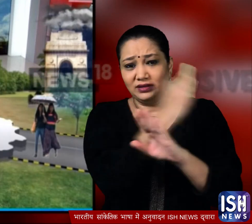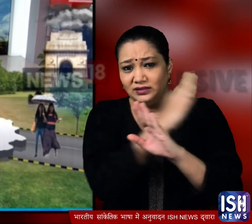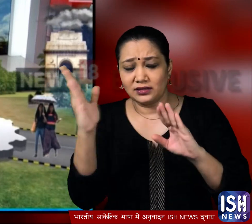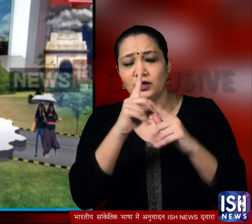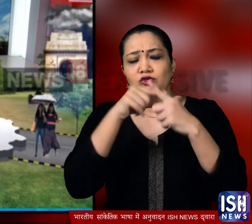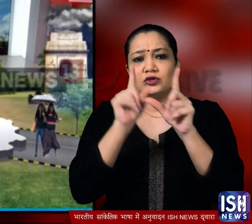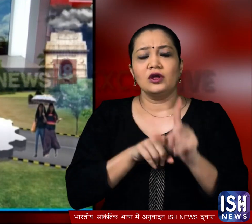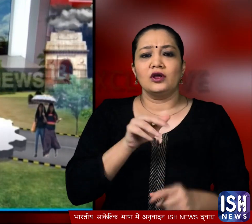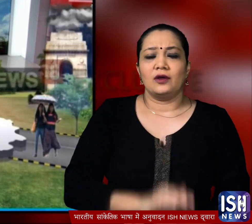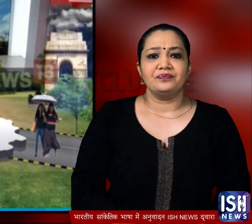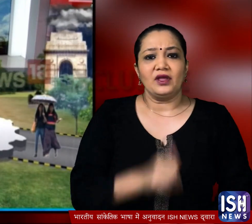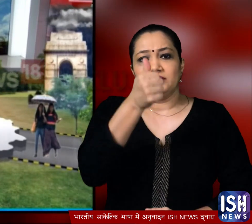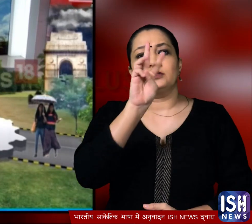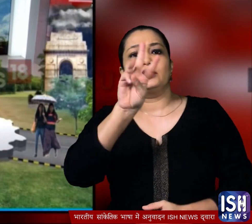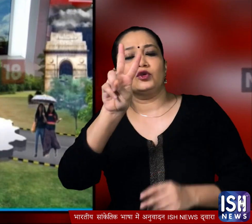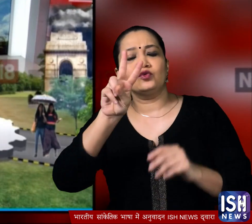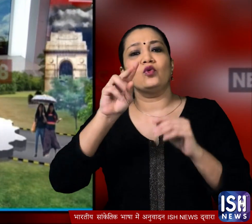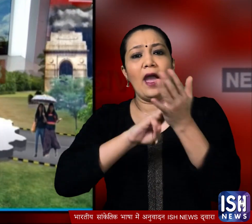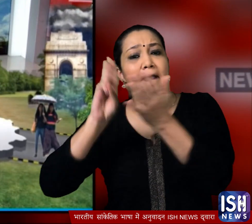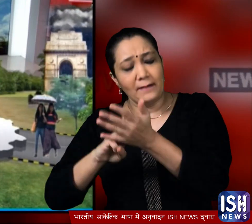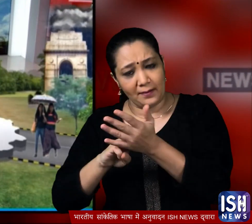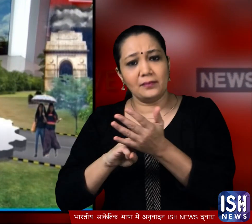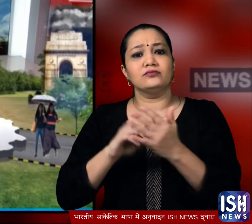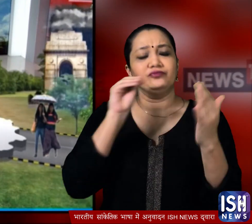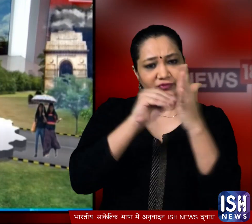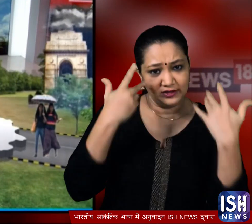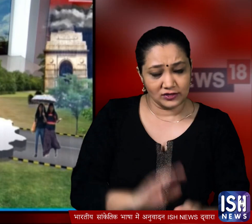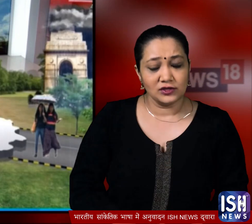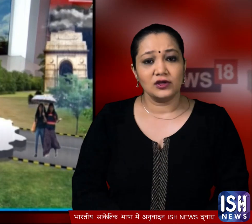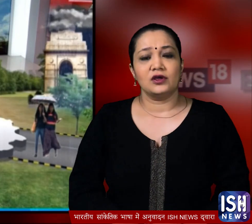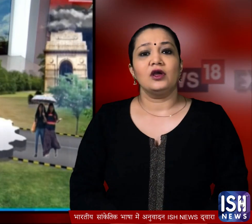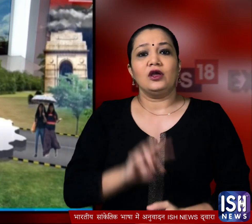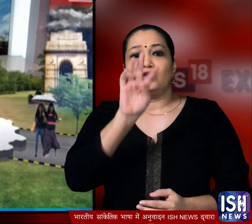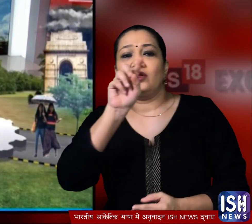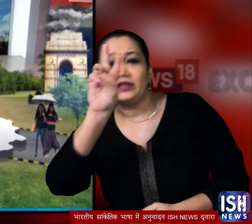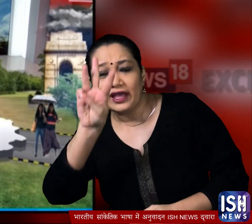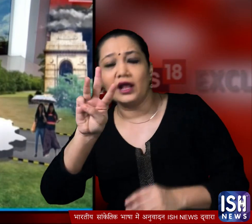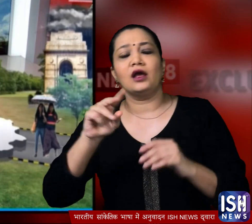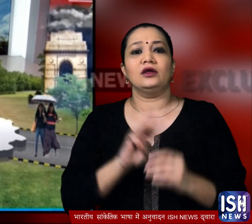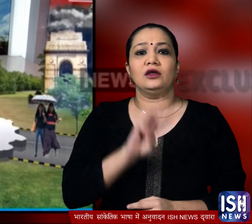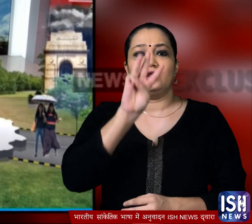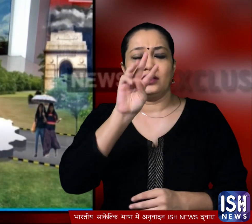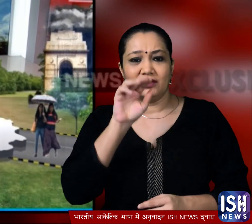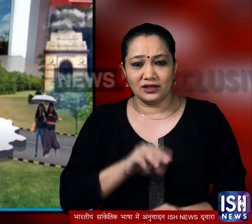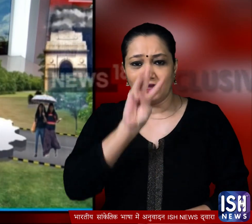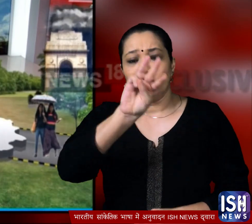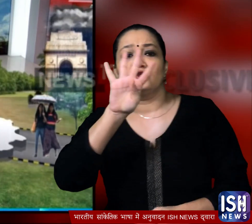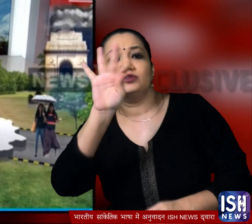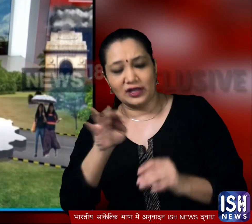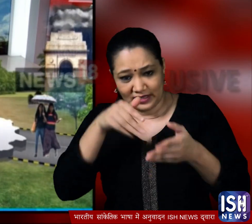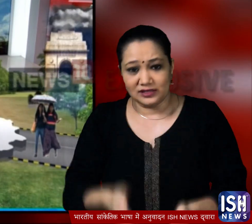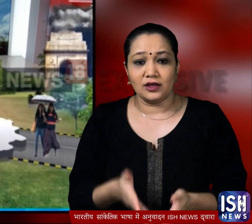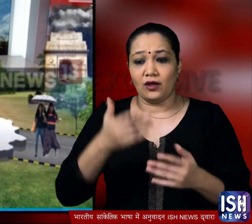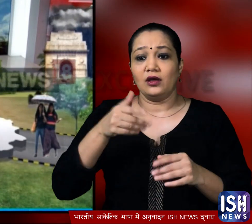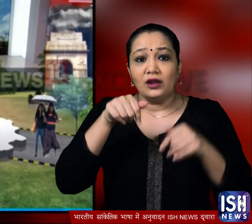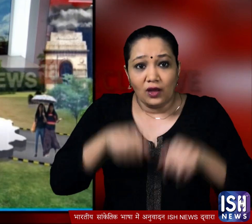सबसे ज्यादा 632 मिलीमीटर बारिश दर्ज की गई थी, जबकि 2013 में यह आंकड़ा 340 मिलीमीटर रिकॉर्ड किया गया। और अब इस साल जुलाई में